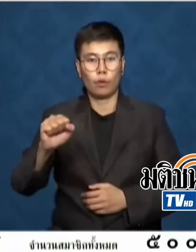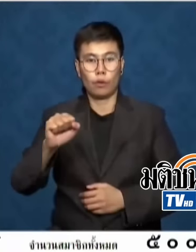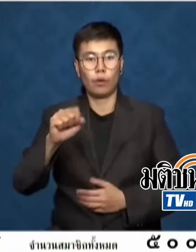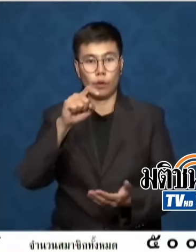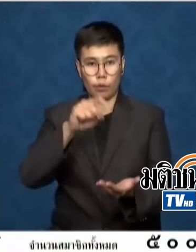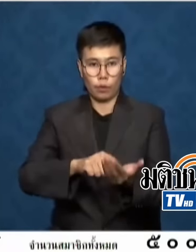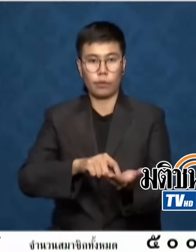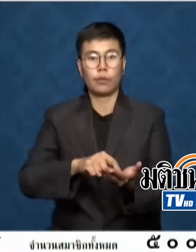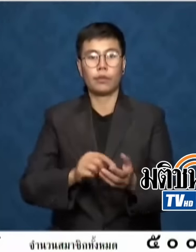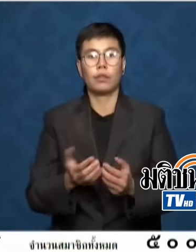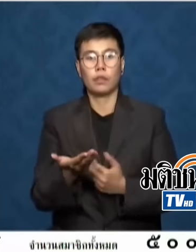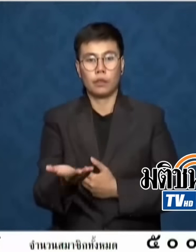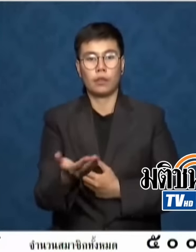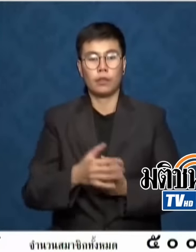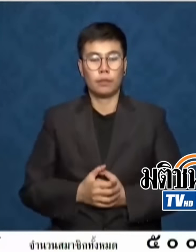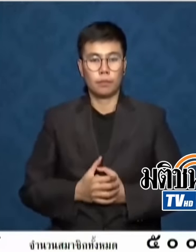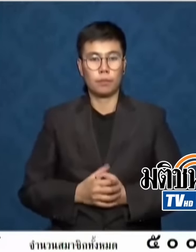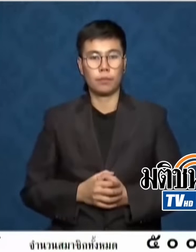ได้เลยครับ